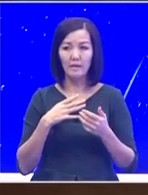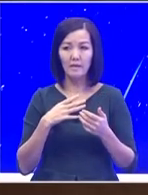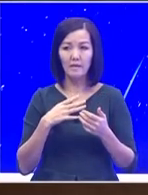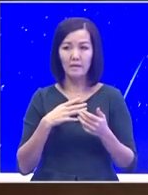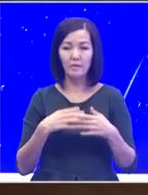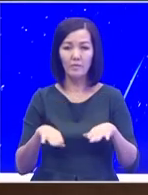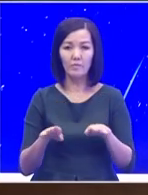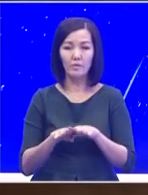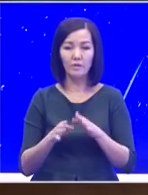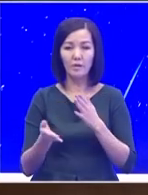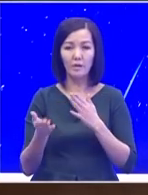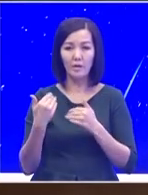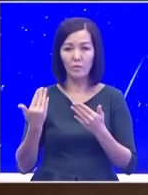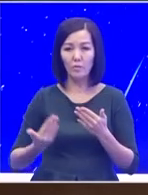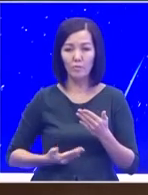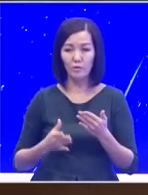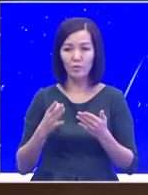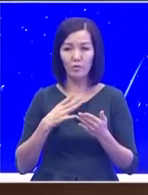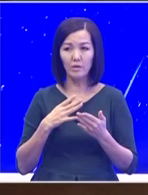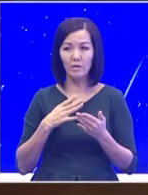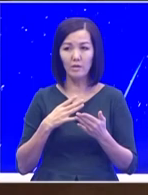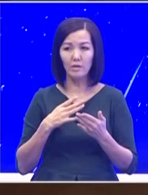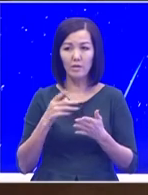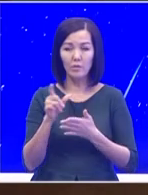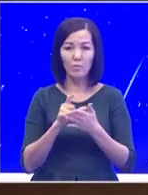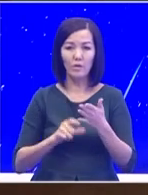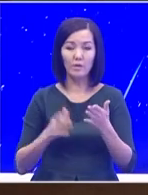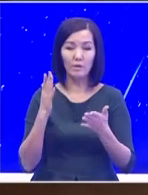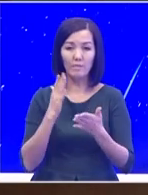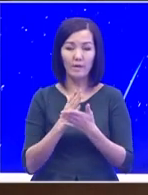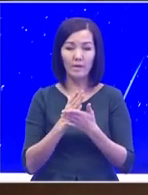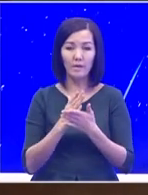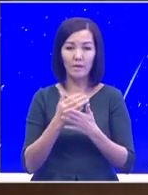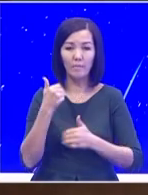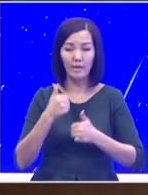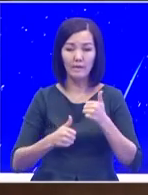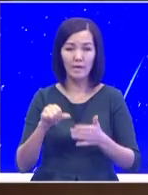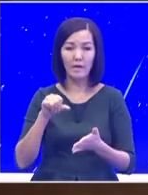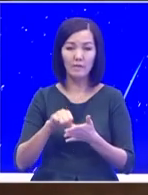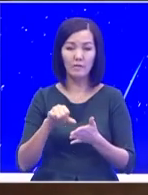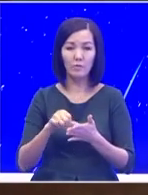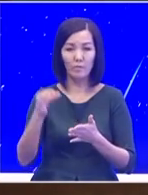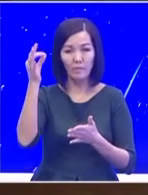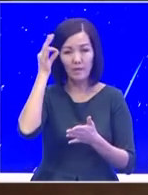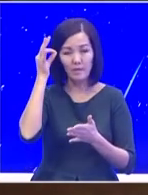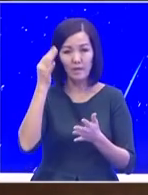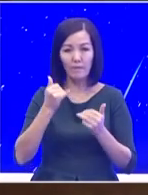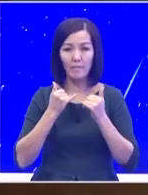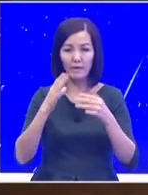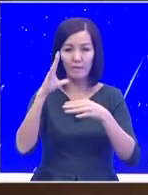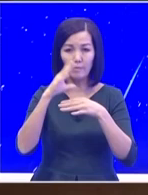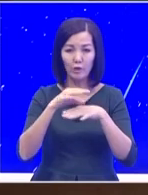ақын кезінде өмір сүрді ғой, өлеңдері бар ғой, айтысқа қатысты ғой деп ұмытпай да